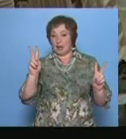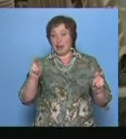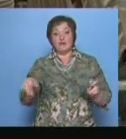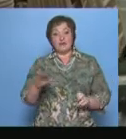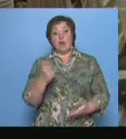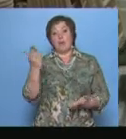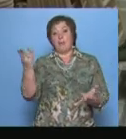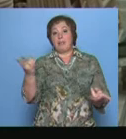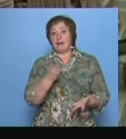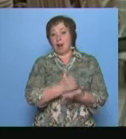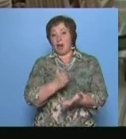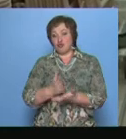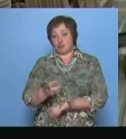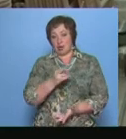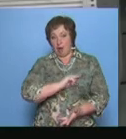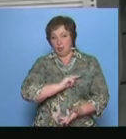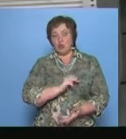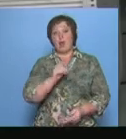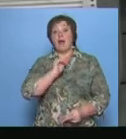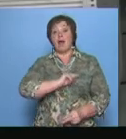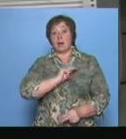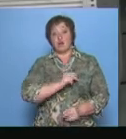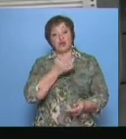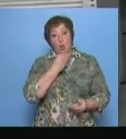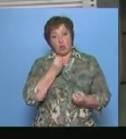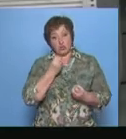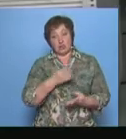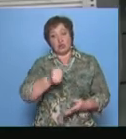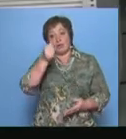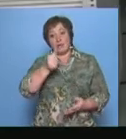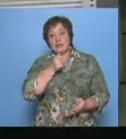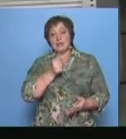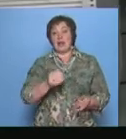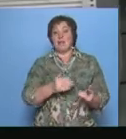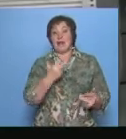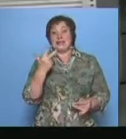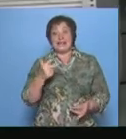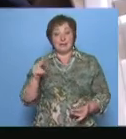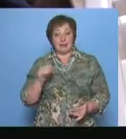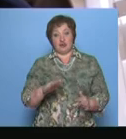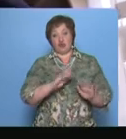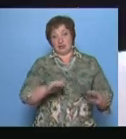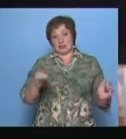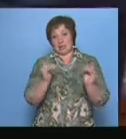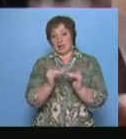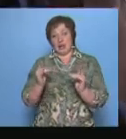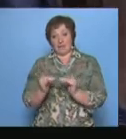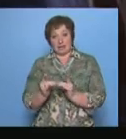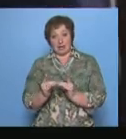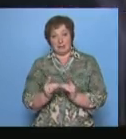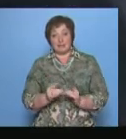работникам и функционирует успешно. В месяц только детских кроваток здесь делают по 3000 штук. А детишки не откусят?